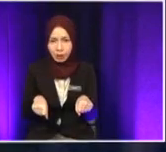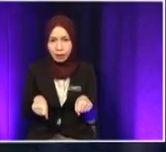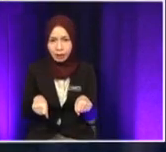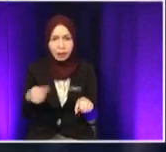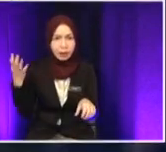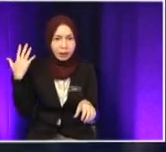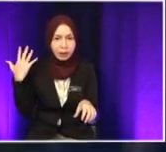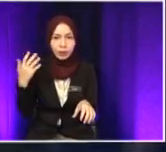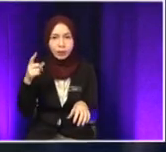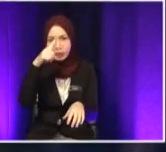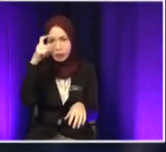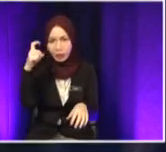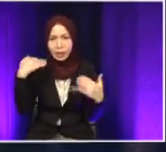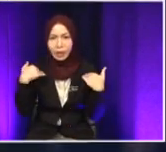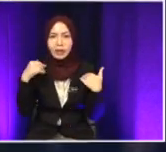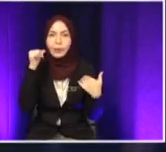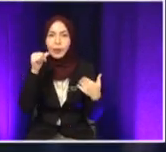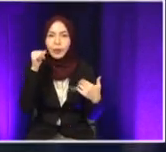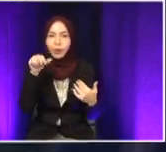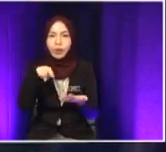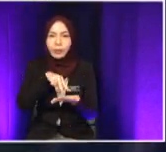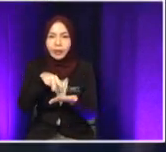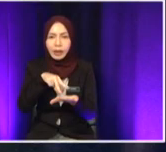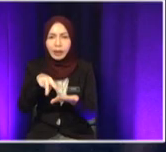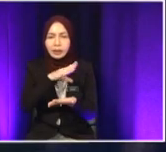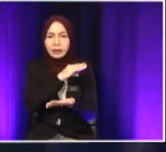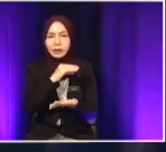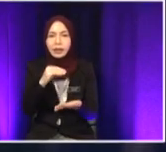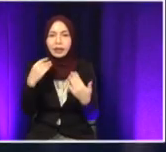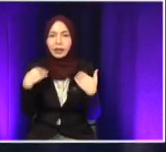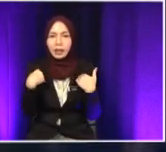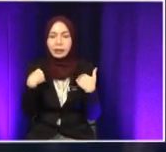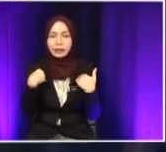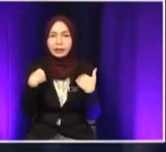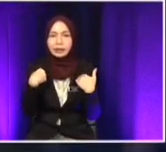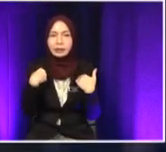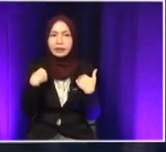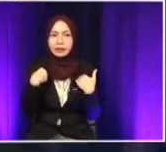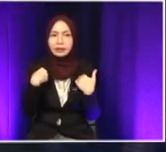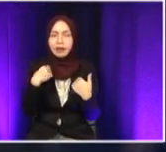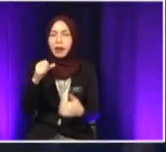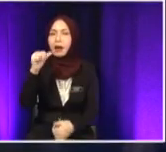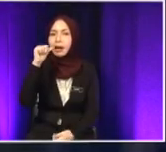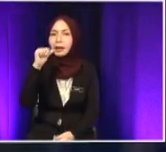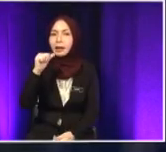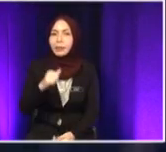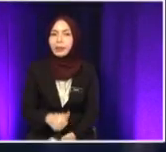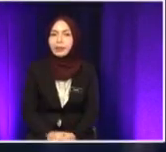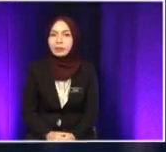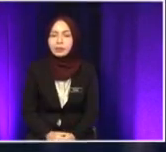Jadi ada arah percampuran lelaki perempuan bercanda dengan Islam